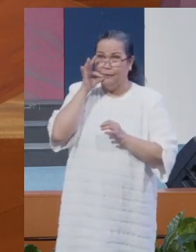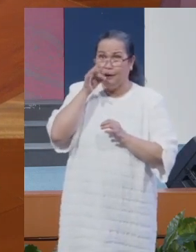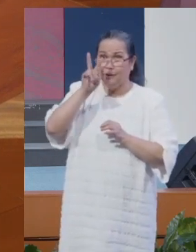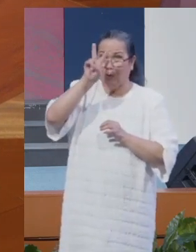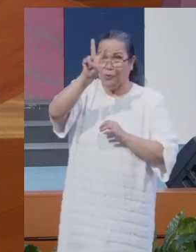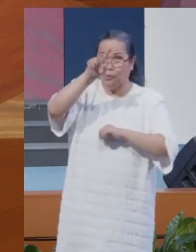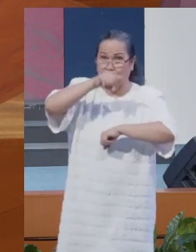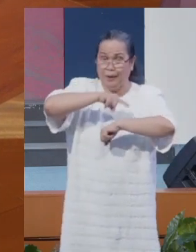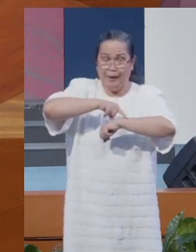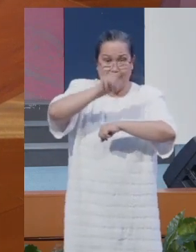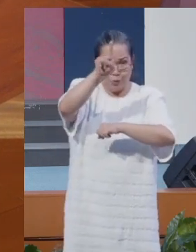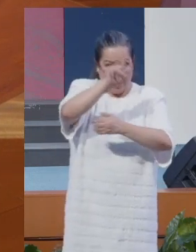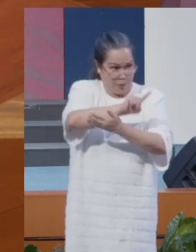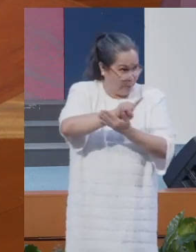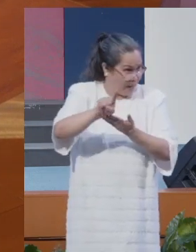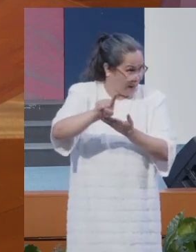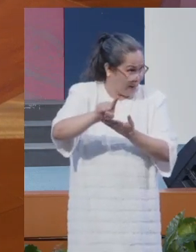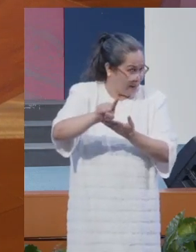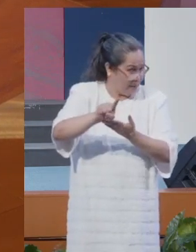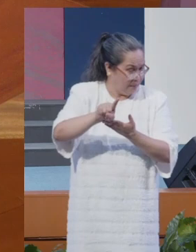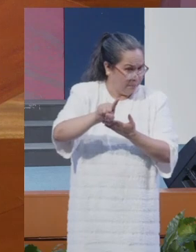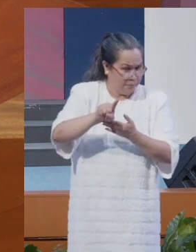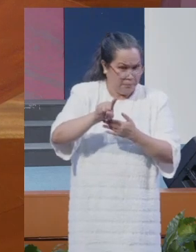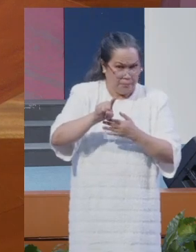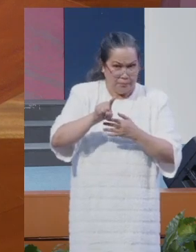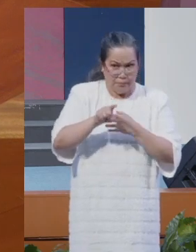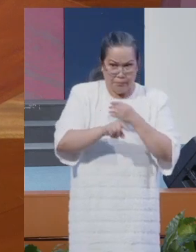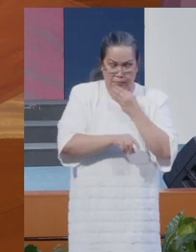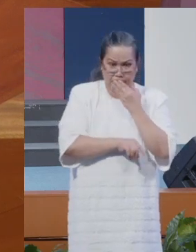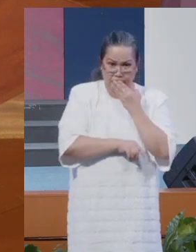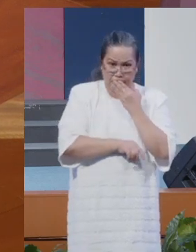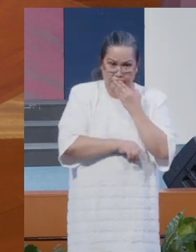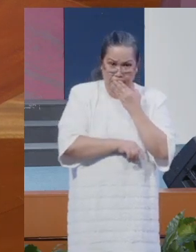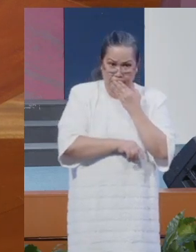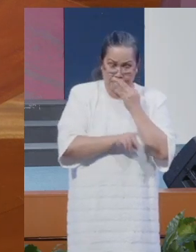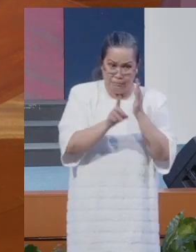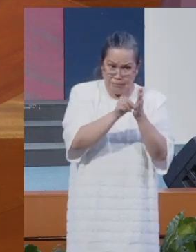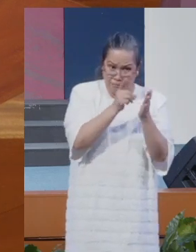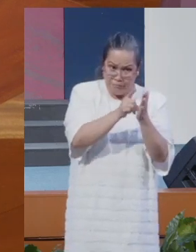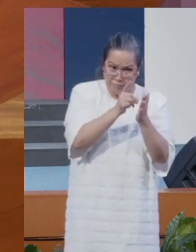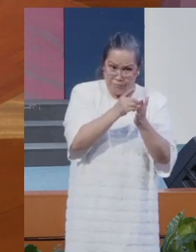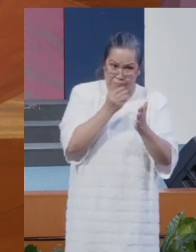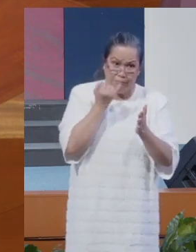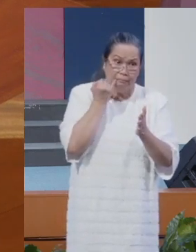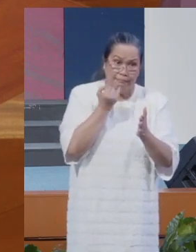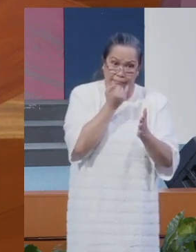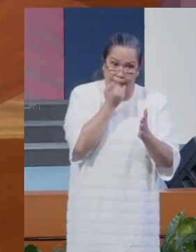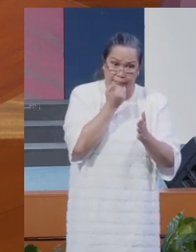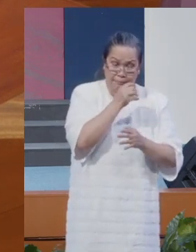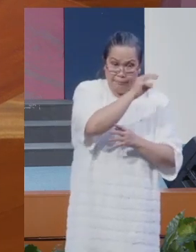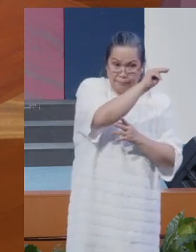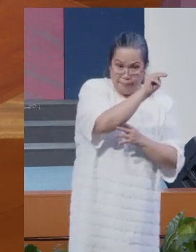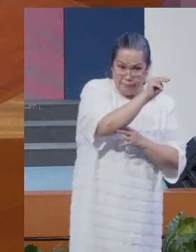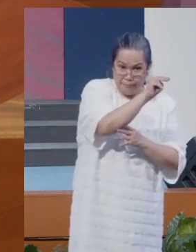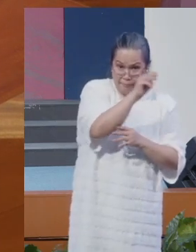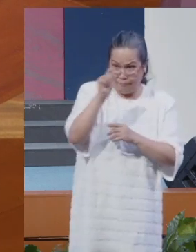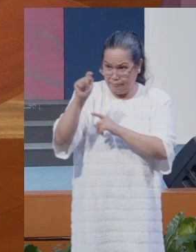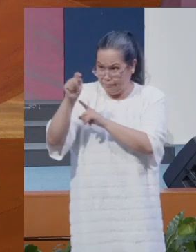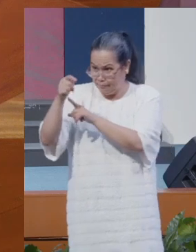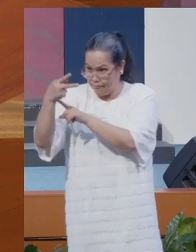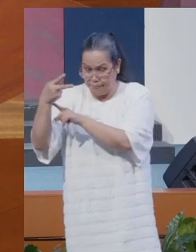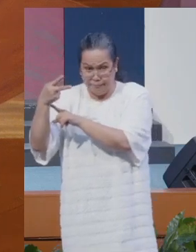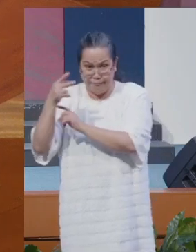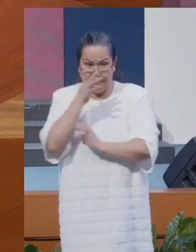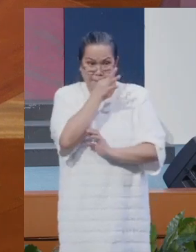twice a week. Ang sabi ng mga dokumento ng mga Hudyo, Monday and Thursday ang